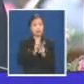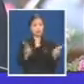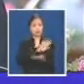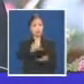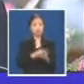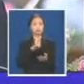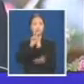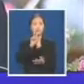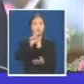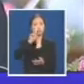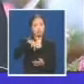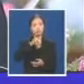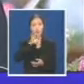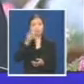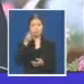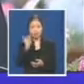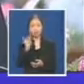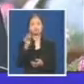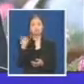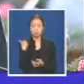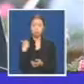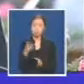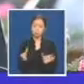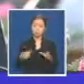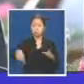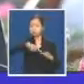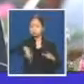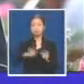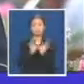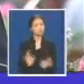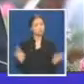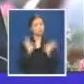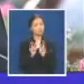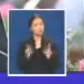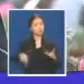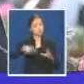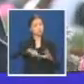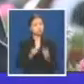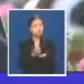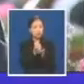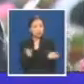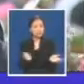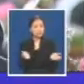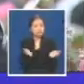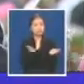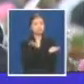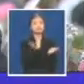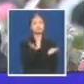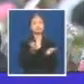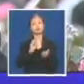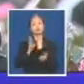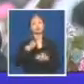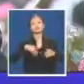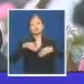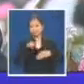2,118 คนซึ่งเป็นกลไกสำคัญในการขับเคลื่อนสวัสดิการชุมชนจังหวัดทำง